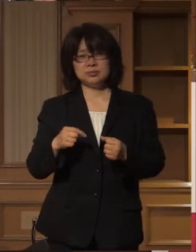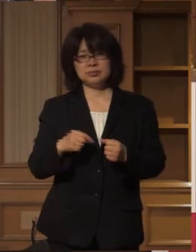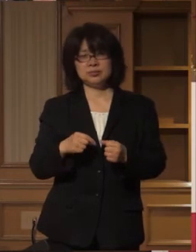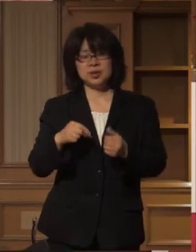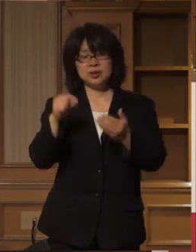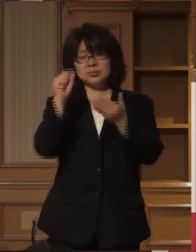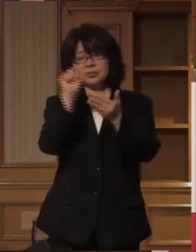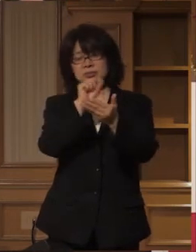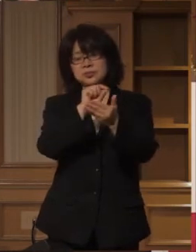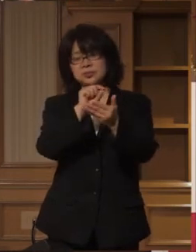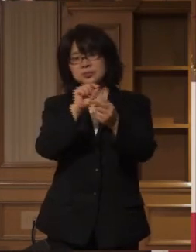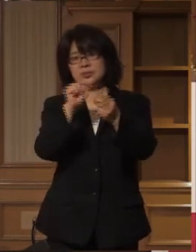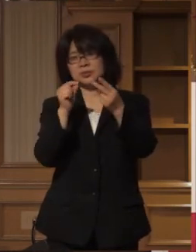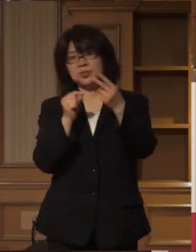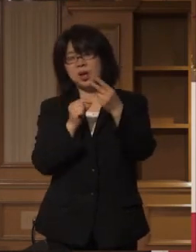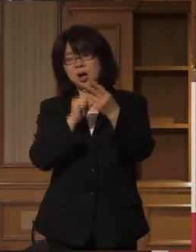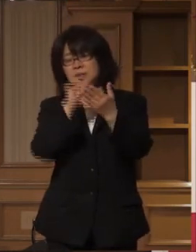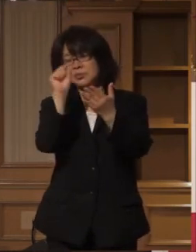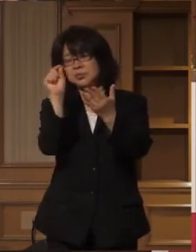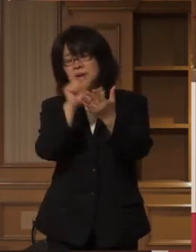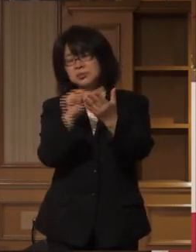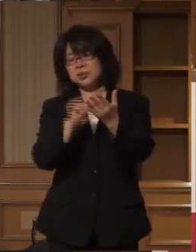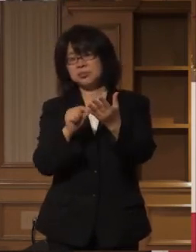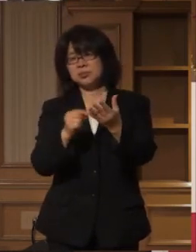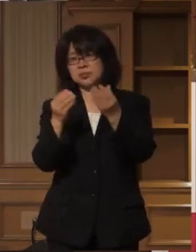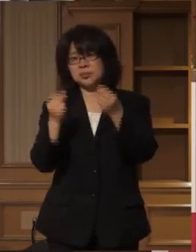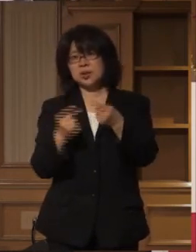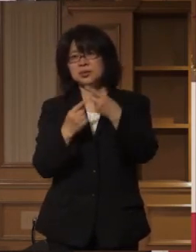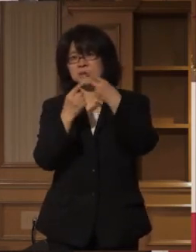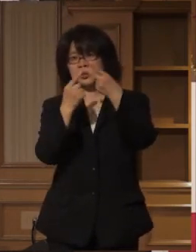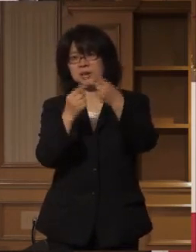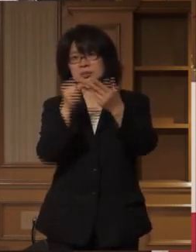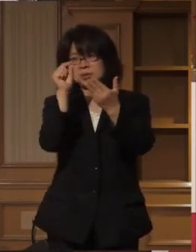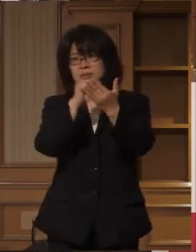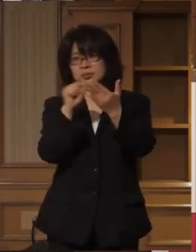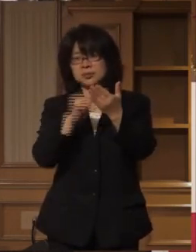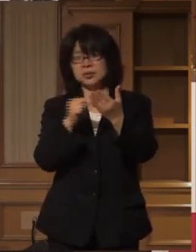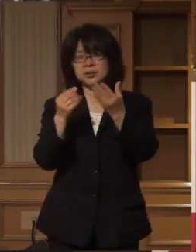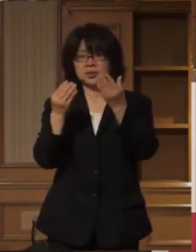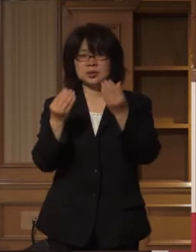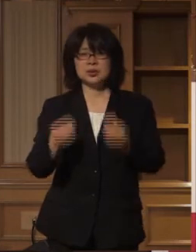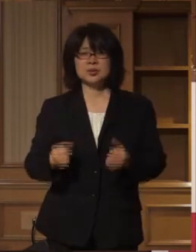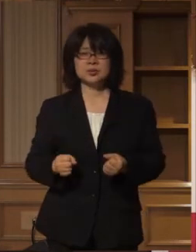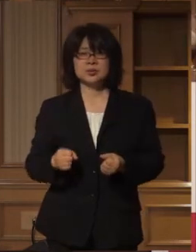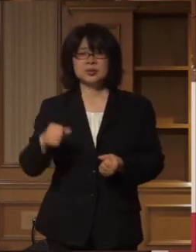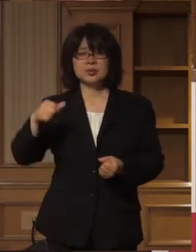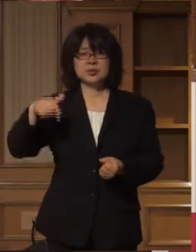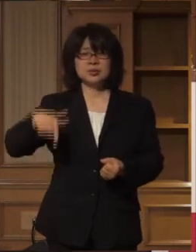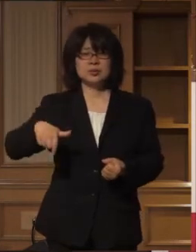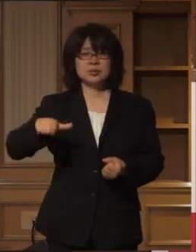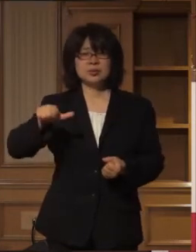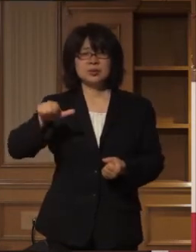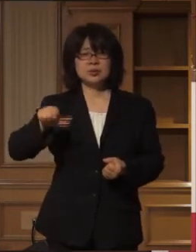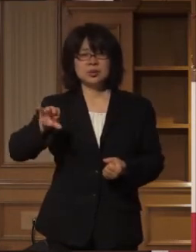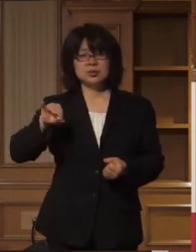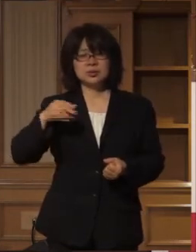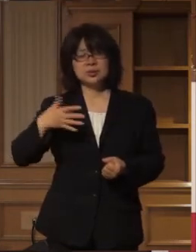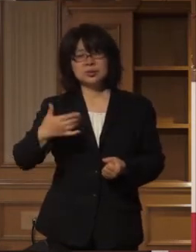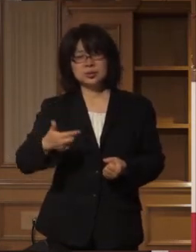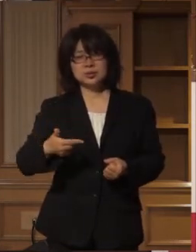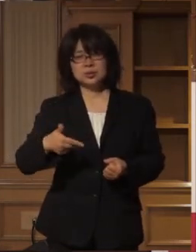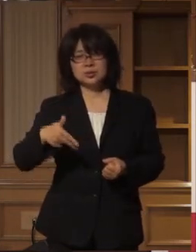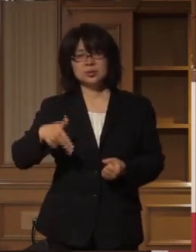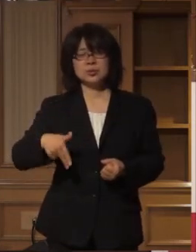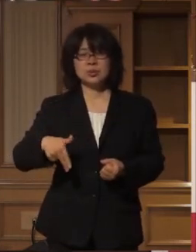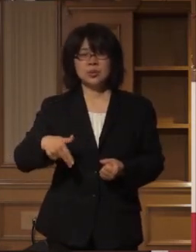てはどっか奉仕できる教会を紹介してくださいっていうファックスを書いたんですね。ただその時にすごく